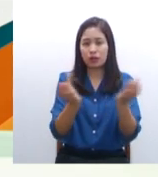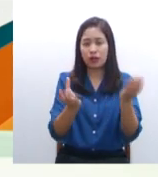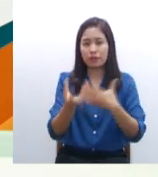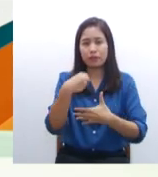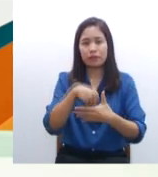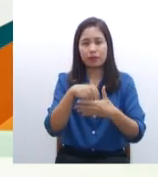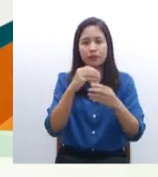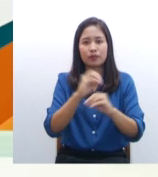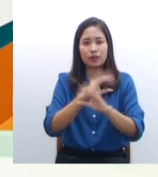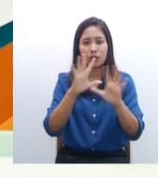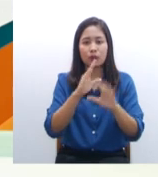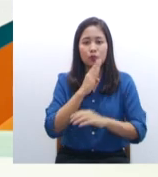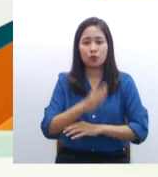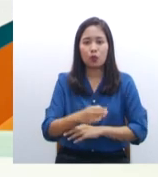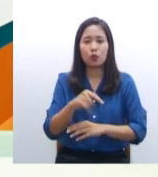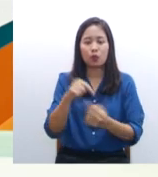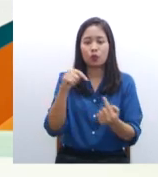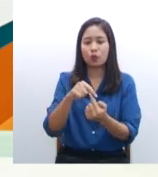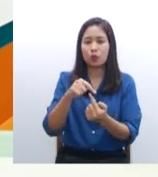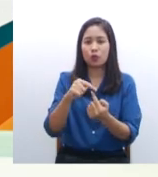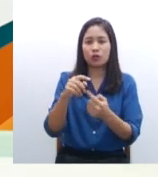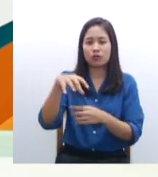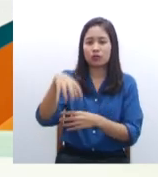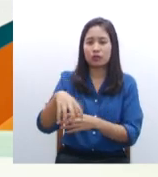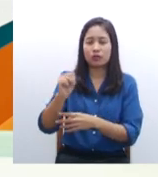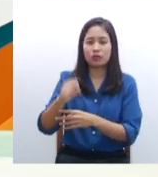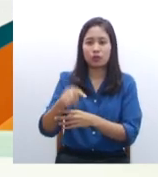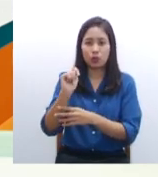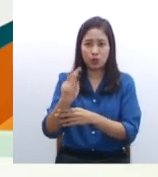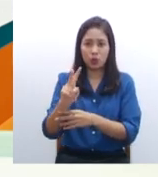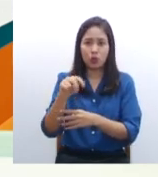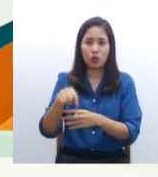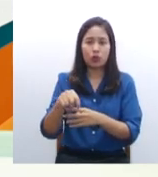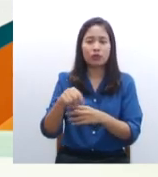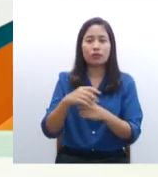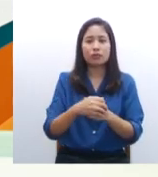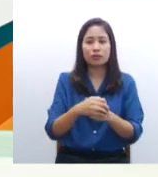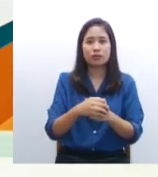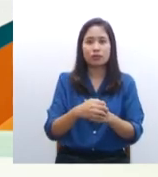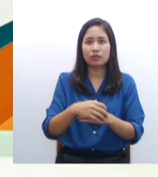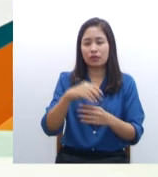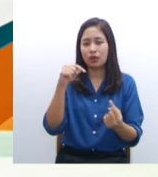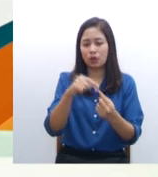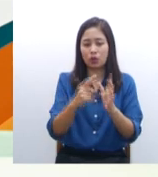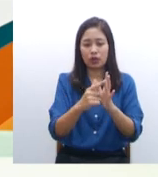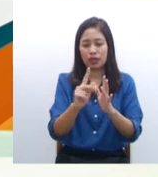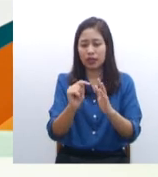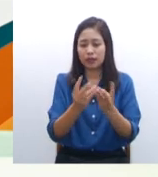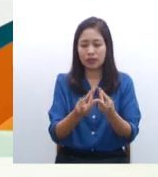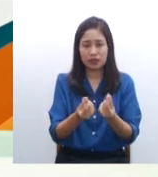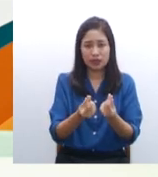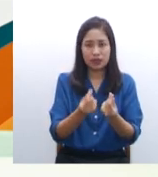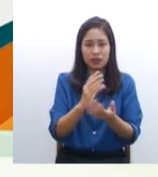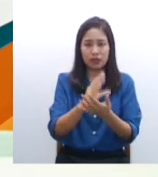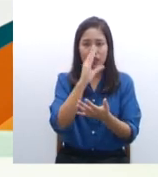สให้เกิดขึ้นนะครับในสำนักงานคณะกรรมการการศึกษาขั้นพื้นฐานและก็สำนักงานในส่วนของเขตพื้นที่การศึกษานะครับ